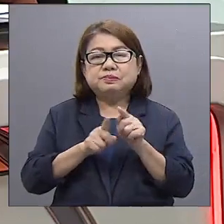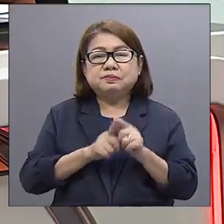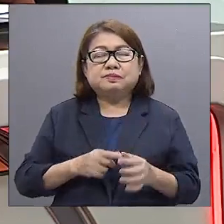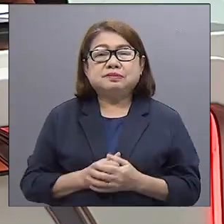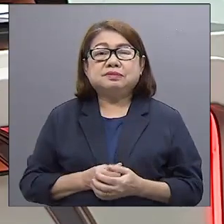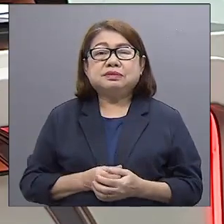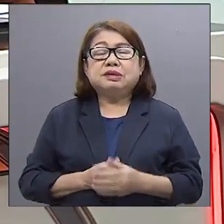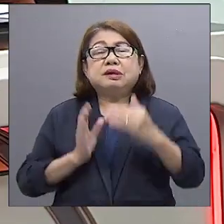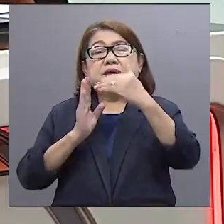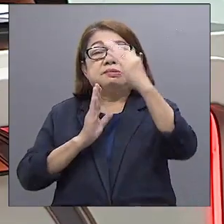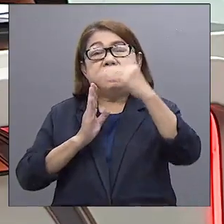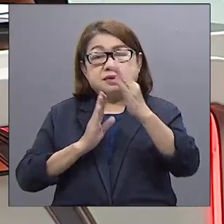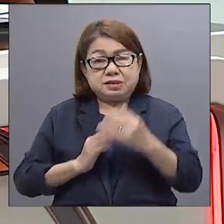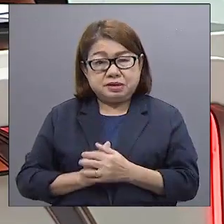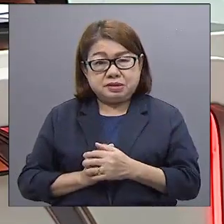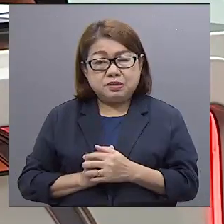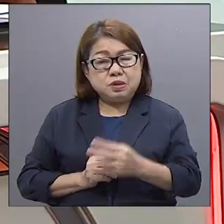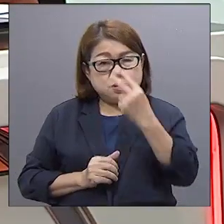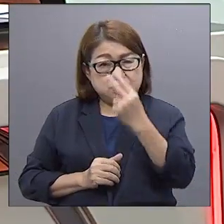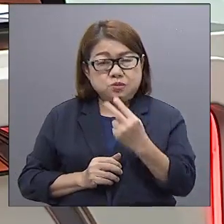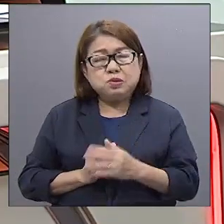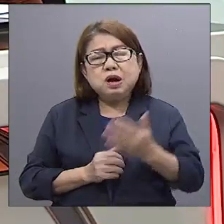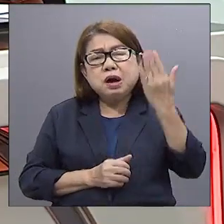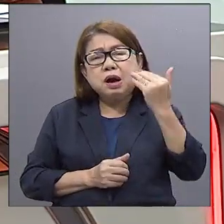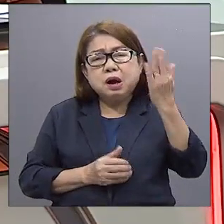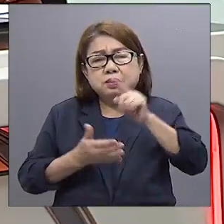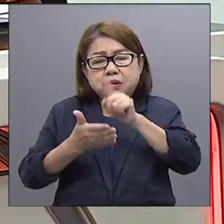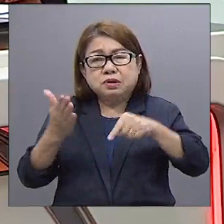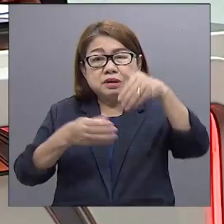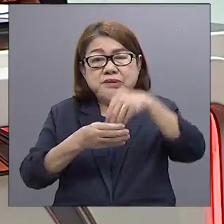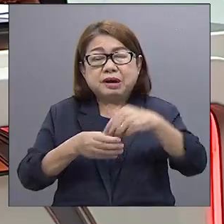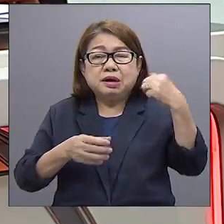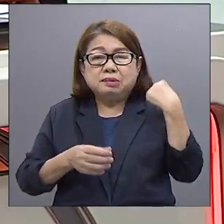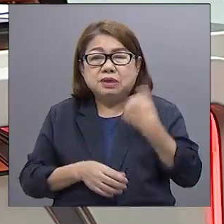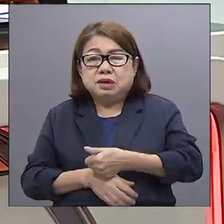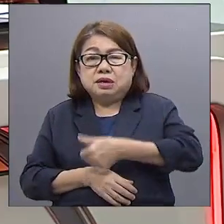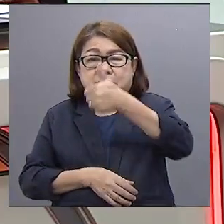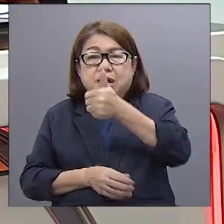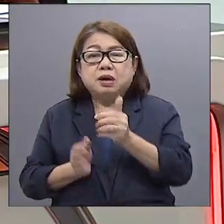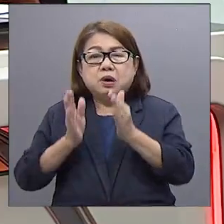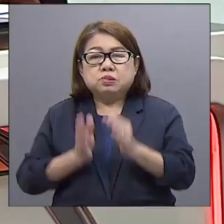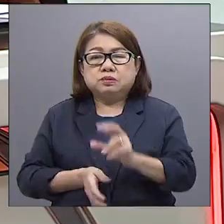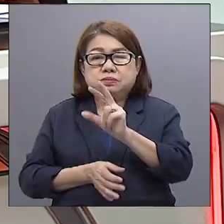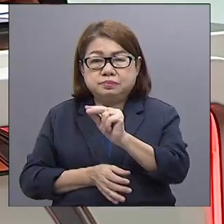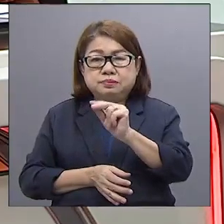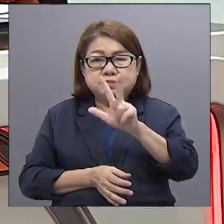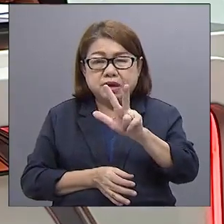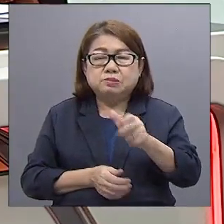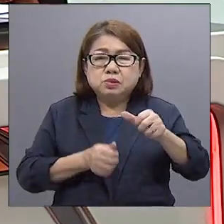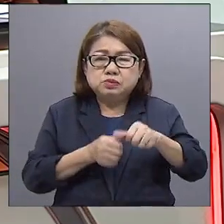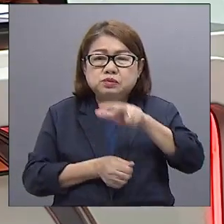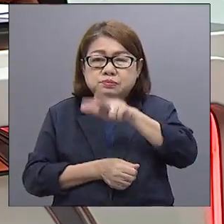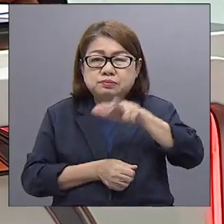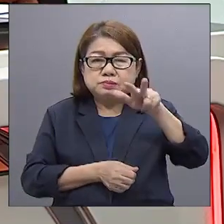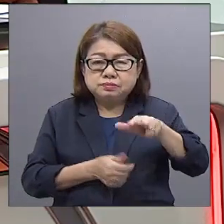สนามภาคเหนือต้องจับตามองนะคะการเลือกตั้งครั้งที่แล้วมี33ที่นั่งค่ะเป็นพื้นที่ส่วนแบ่งระหว่างเพื่อไทยก้